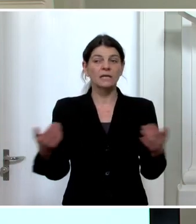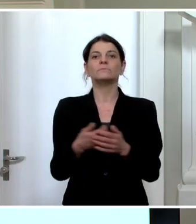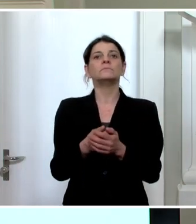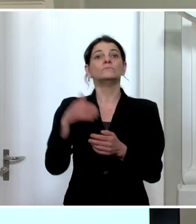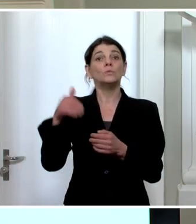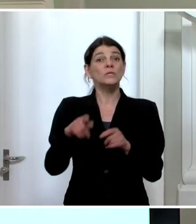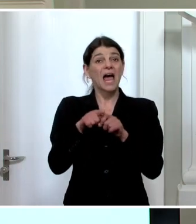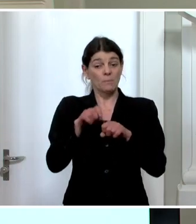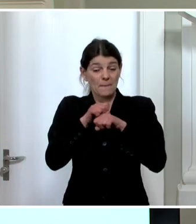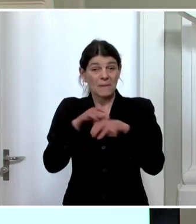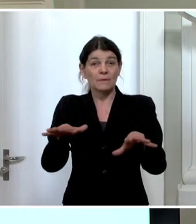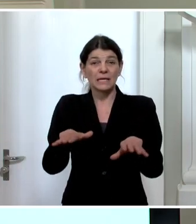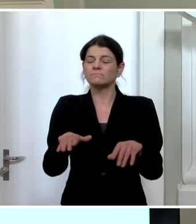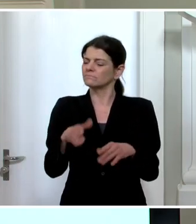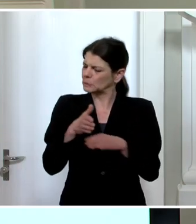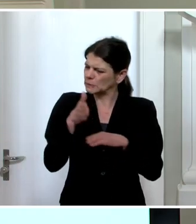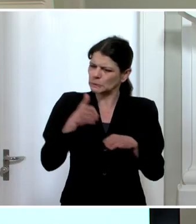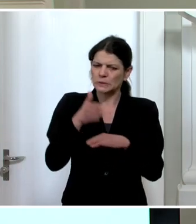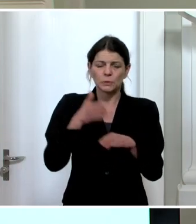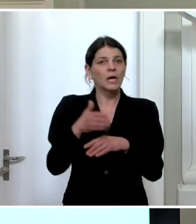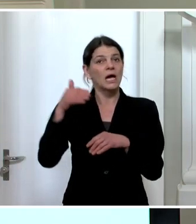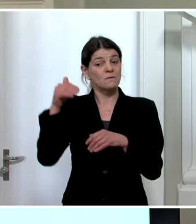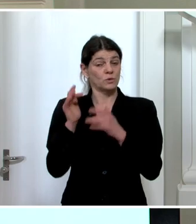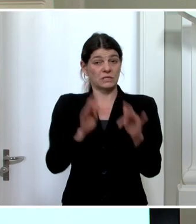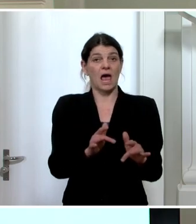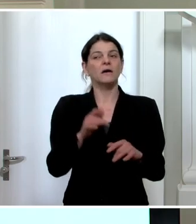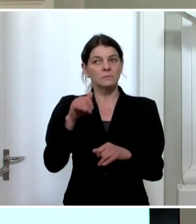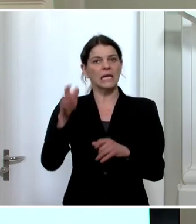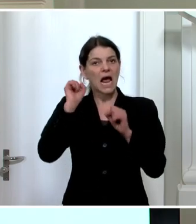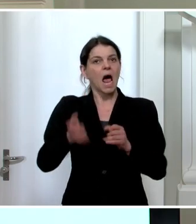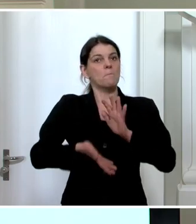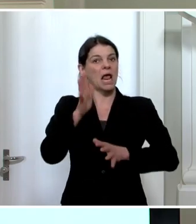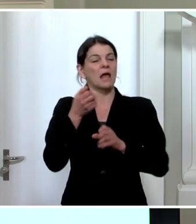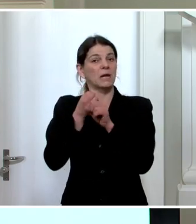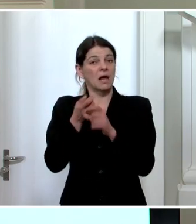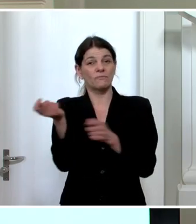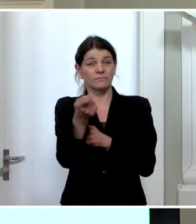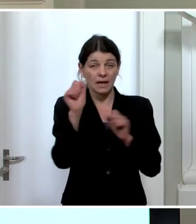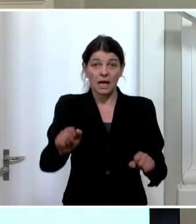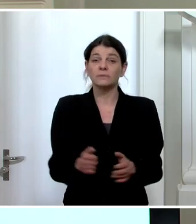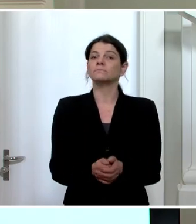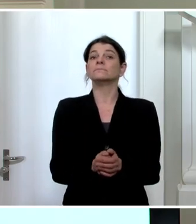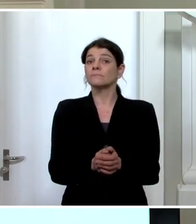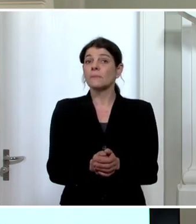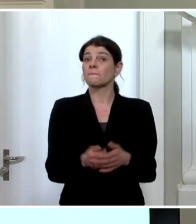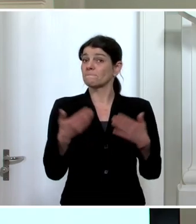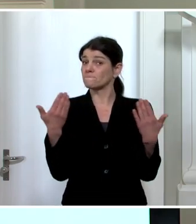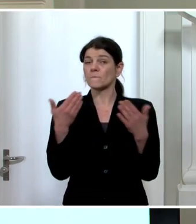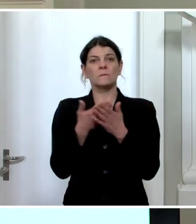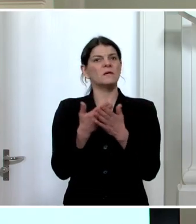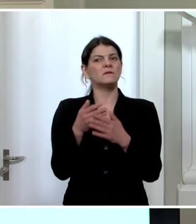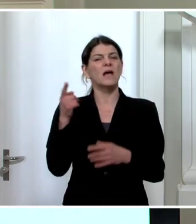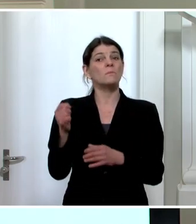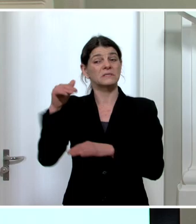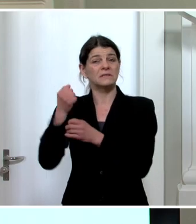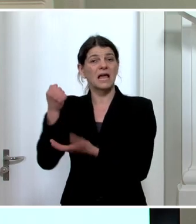der Pandemie uneingeschränkt für die Brandbekämpfung zur Verfügung stehen. Zu diesem Zwecke organisiert